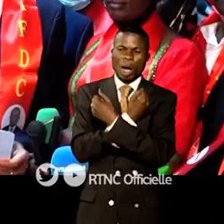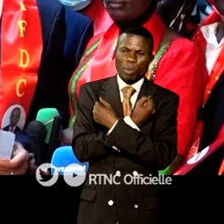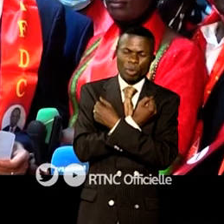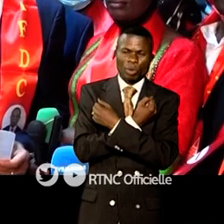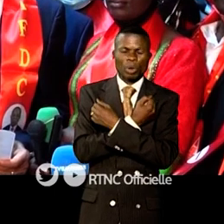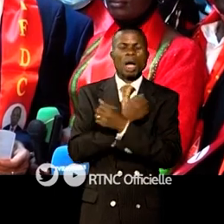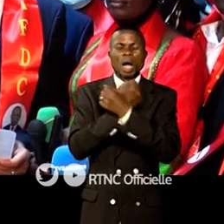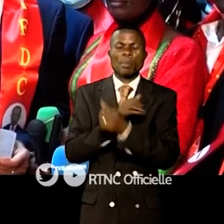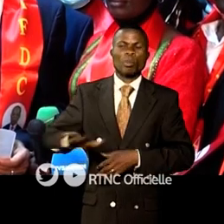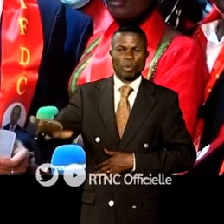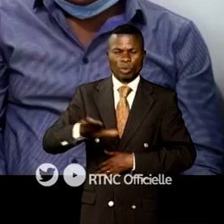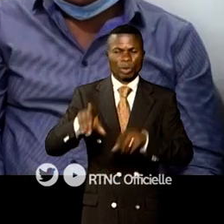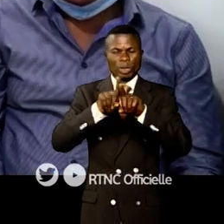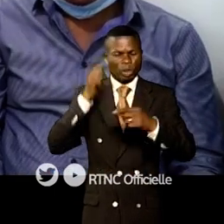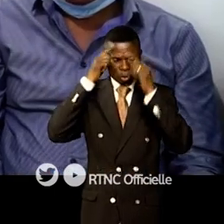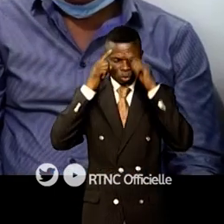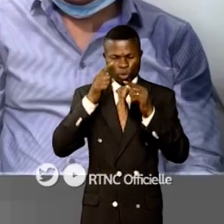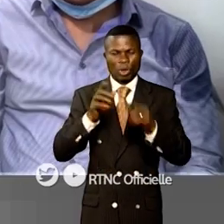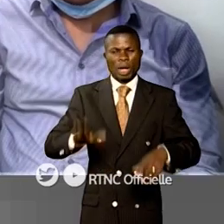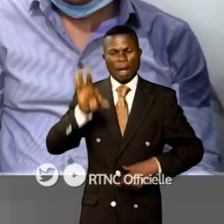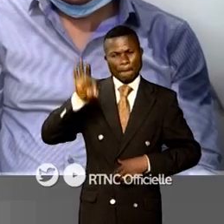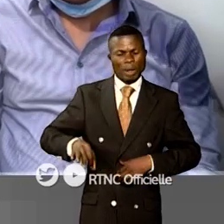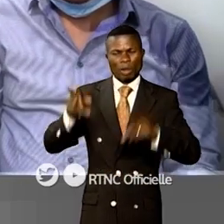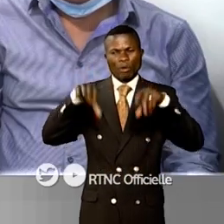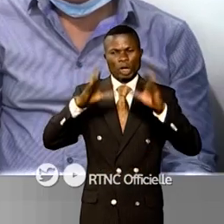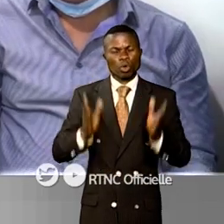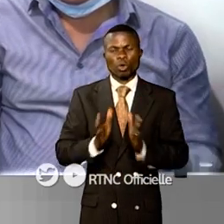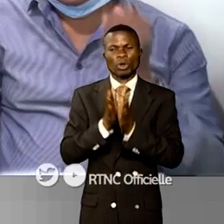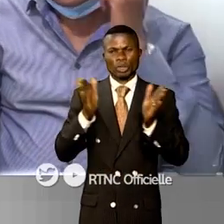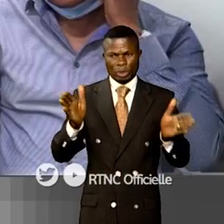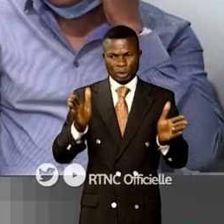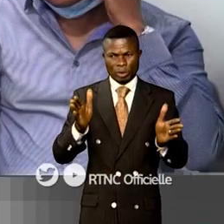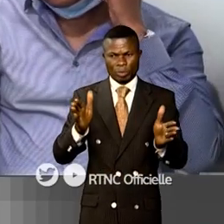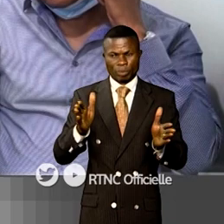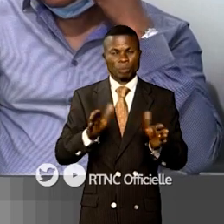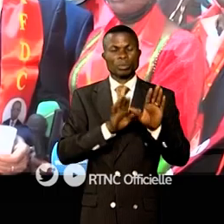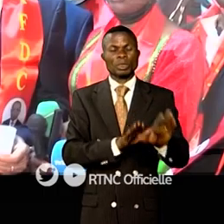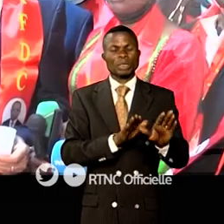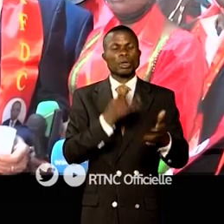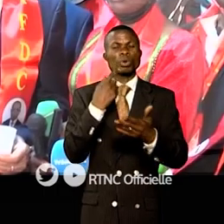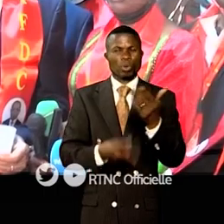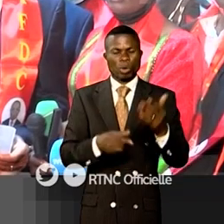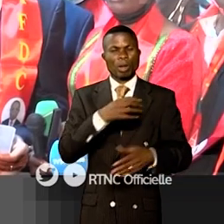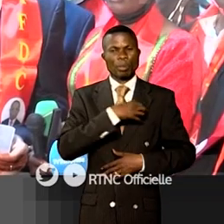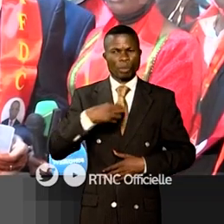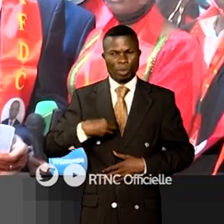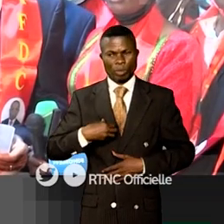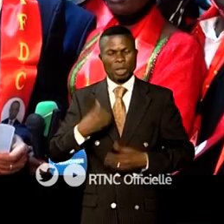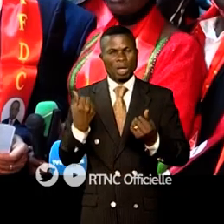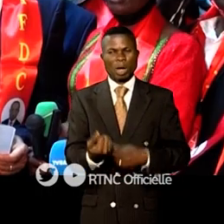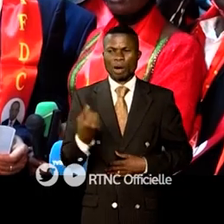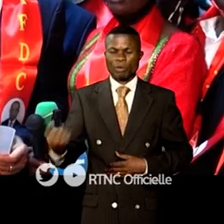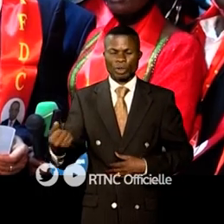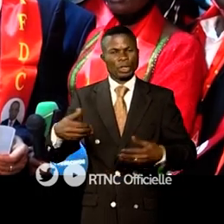la patrie et souciés du bien-être de la population congolaise. Entendez par là, femmes,